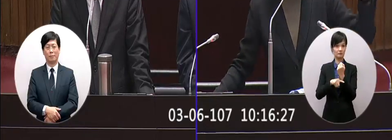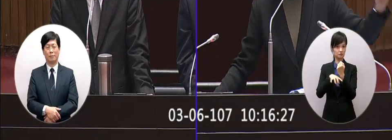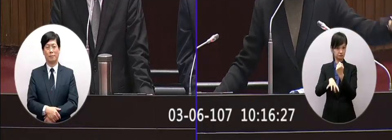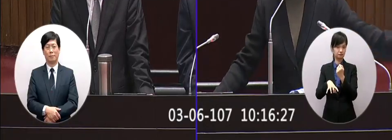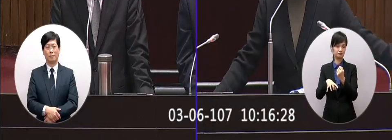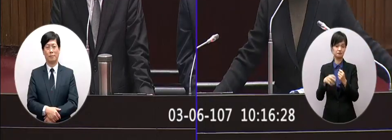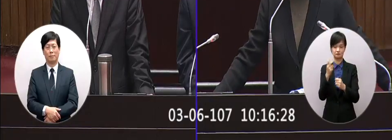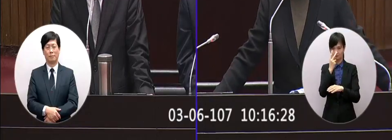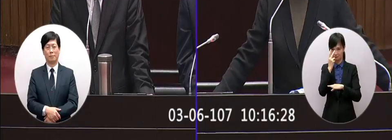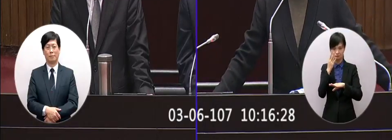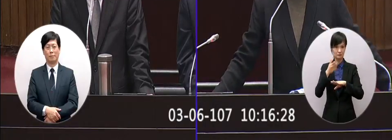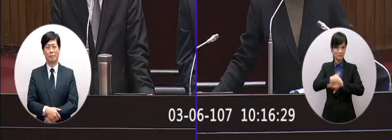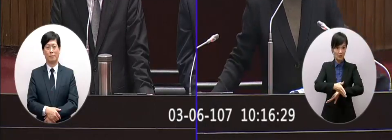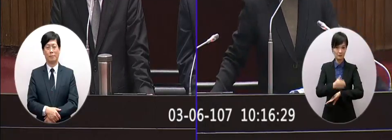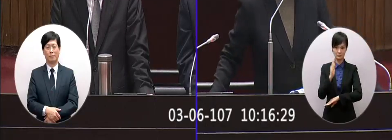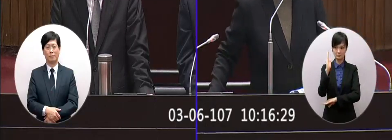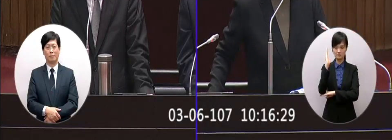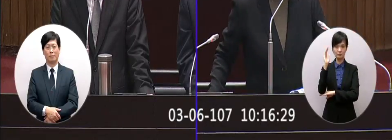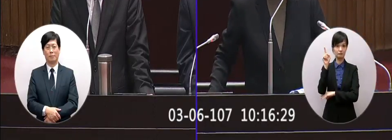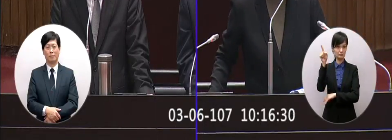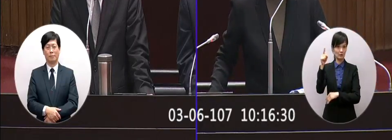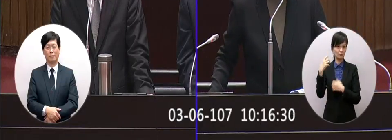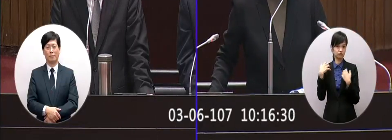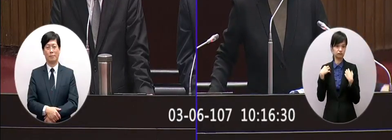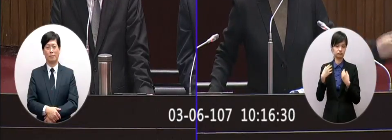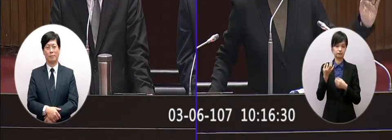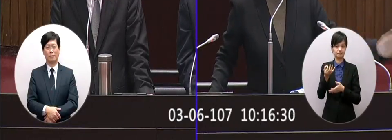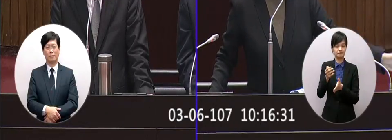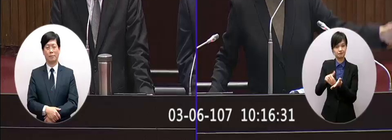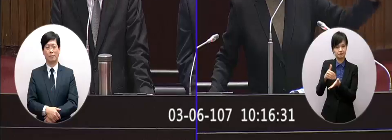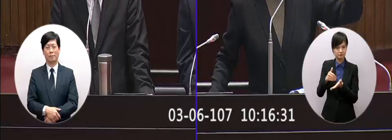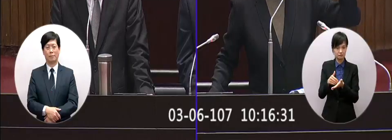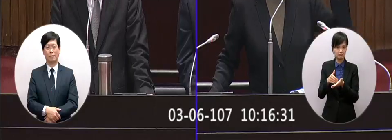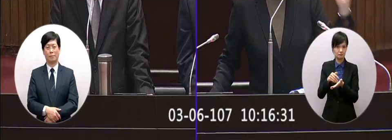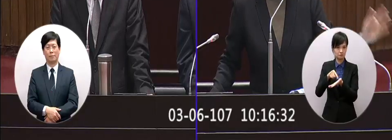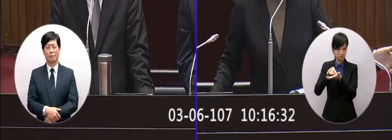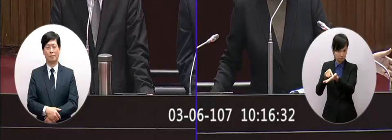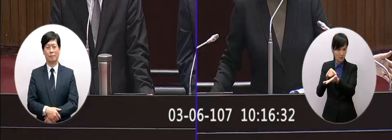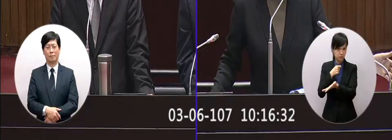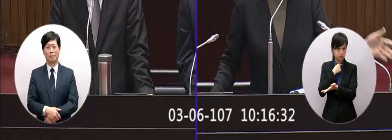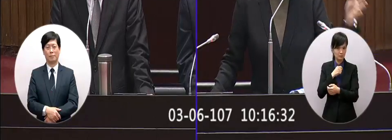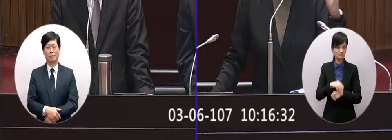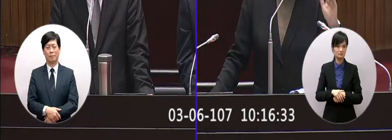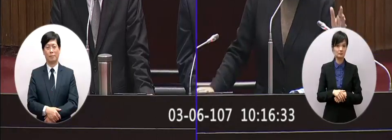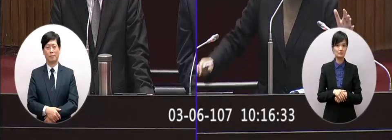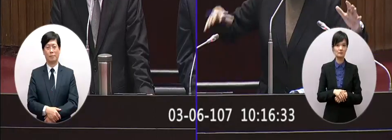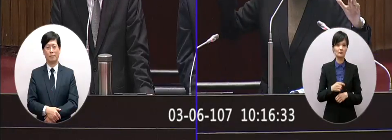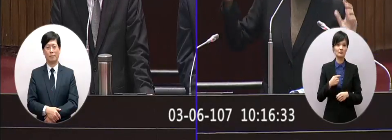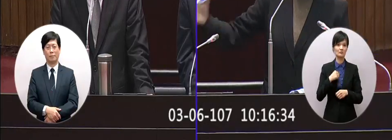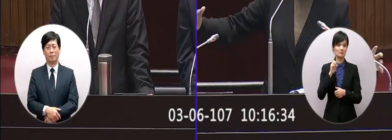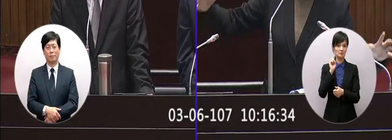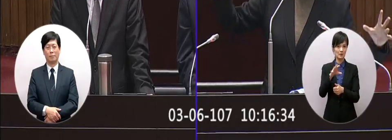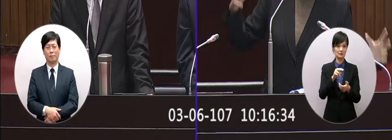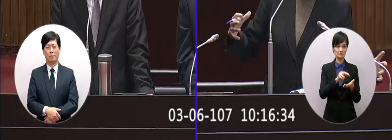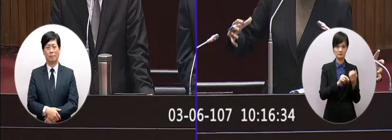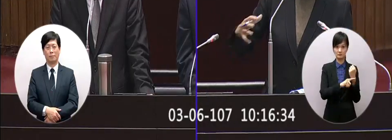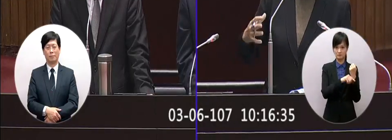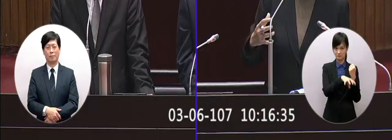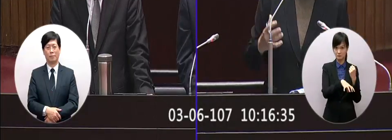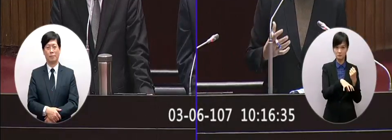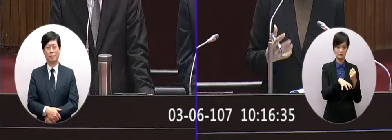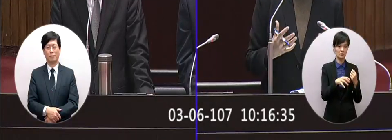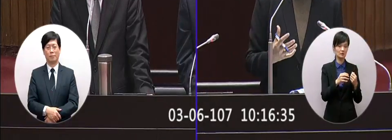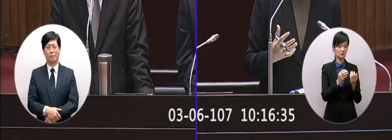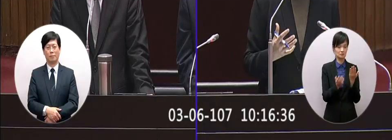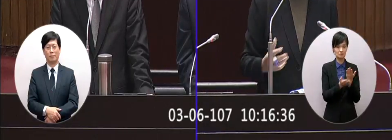府就要编列预算。我要再告诉全民，就算是大院通过主计长东挤西